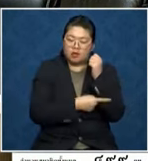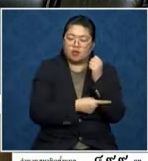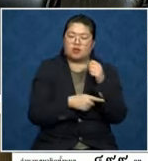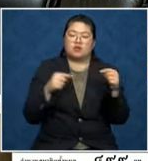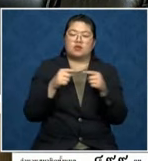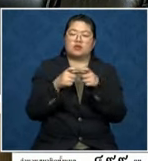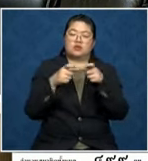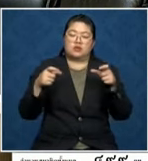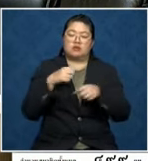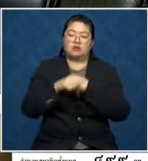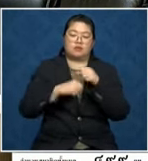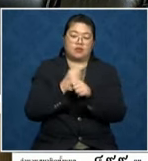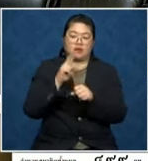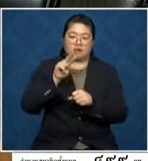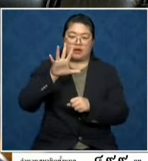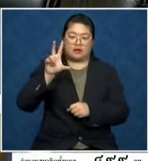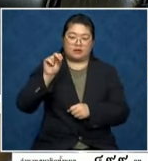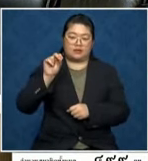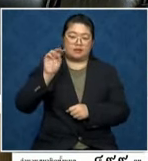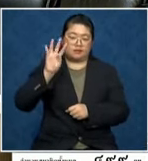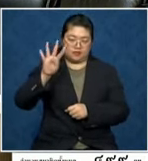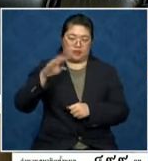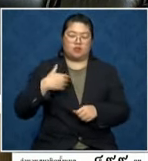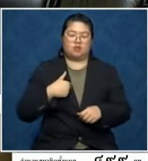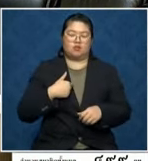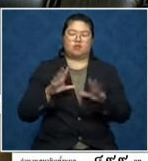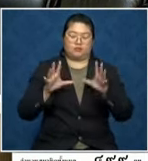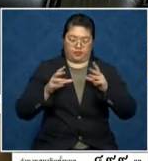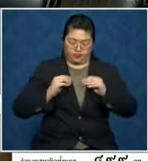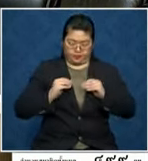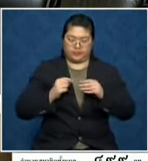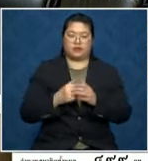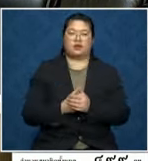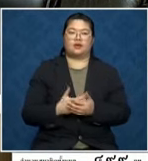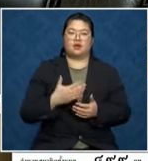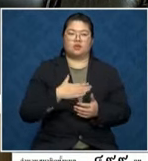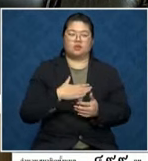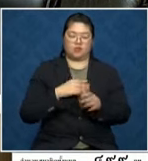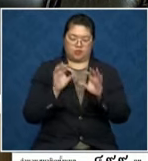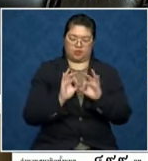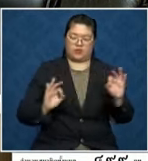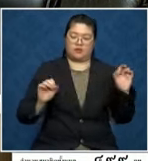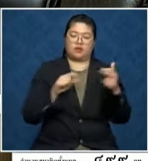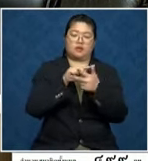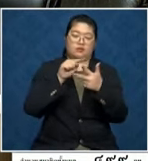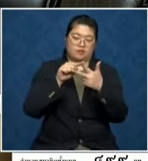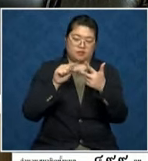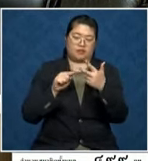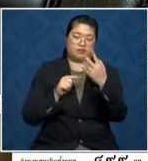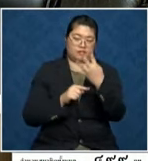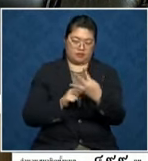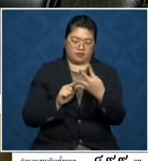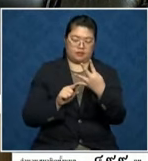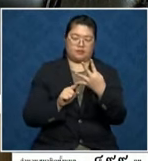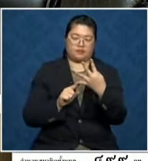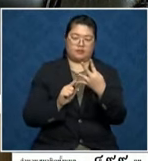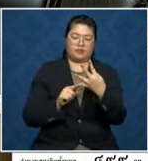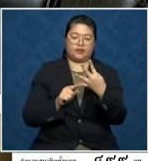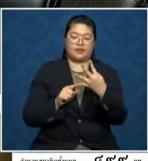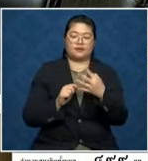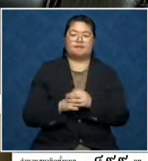ศ. 2534นี้นะครับก่อนอื่นนะครับผมมีอยู่4ประเด็นกับ3ข้อเสนอแนะนะครับซึ่งประเด็